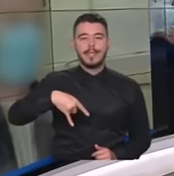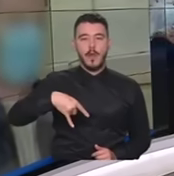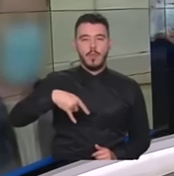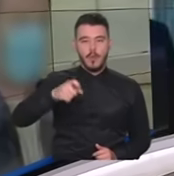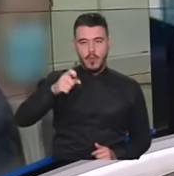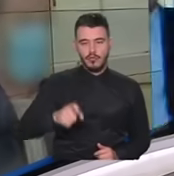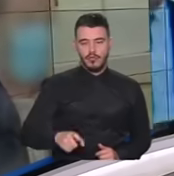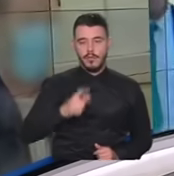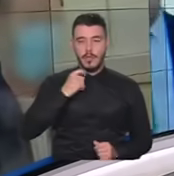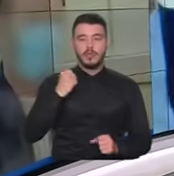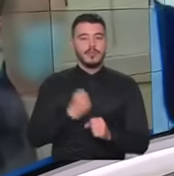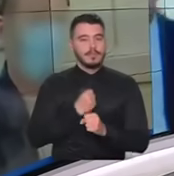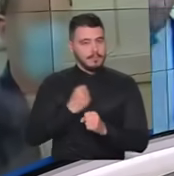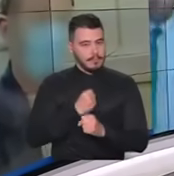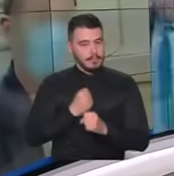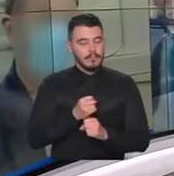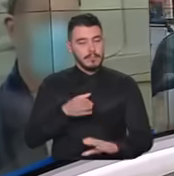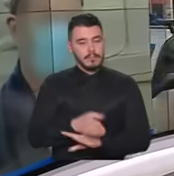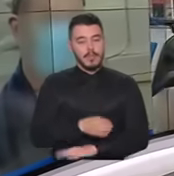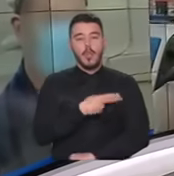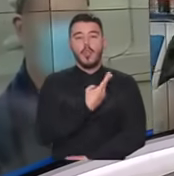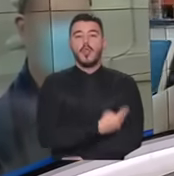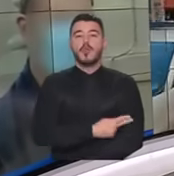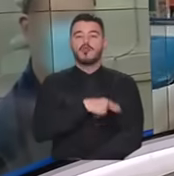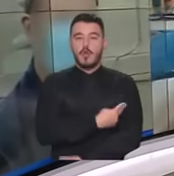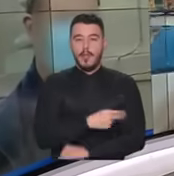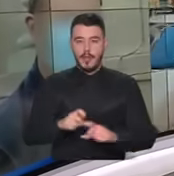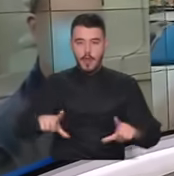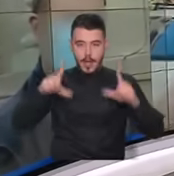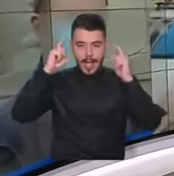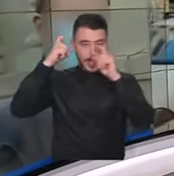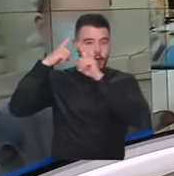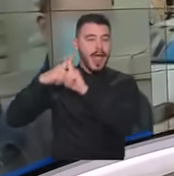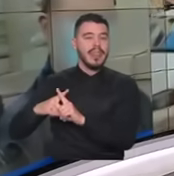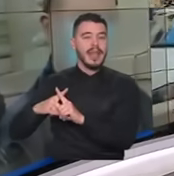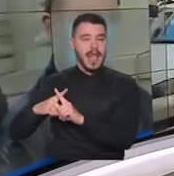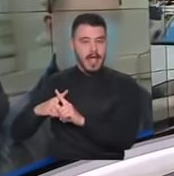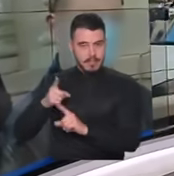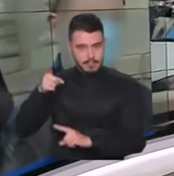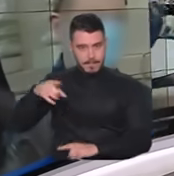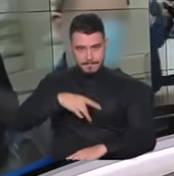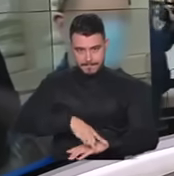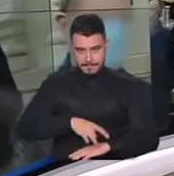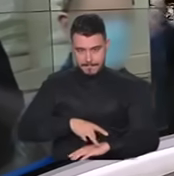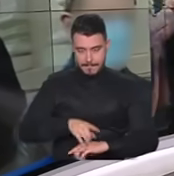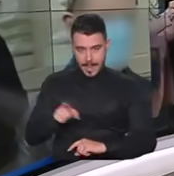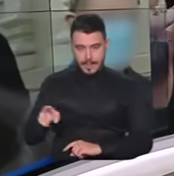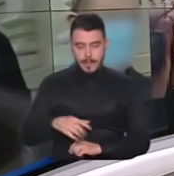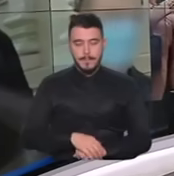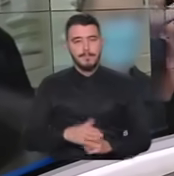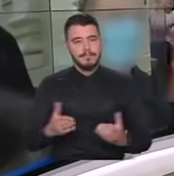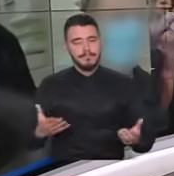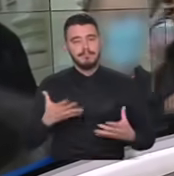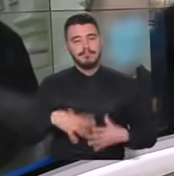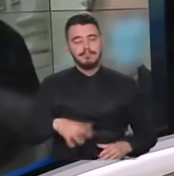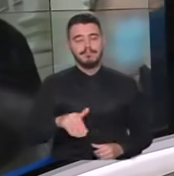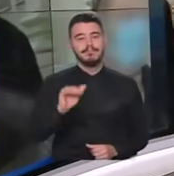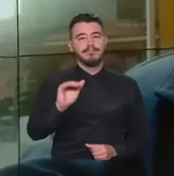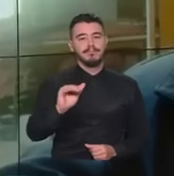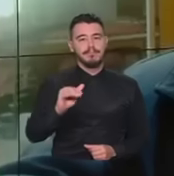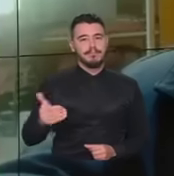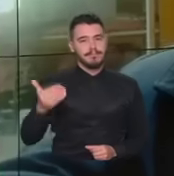Πετρόπουλο, γεια σας. Καλησπέρα. Καλησπέρα σας. Και θέλω να θέσω και σε εσάς αυτό που συζητάμε όλες αυτές τις μέρες. Το λέγαμε και με τον